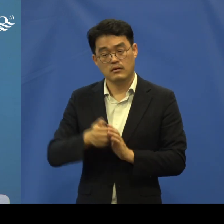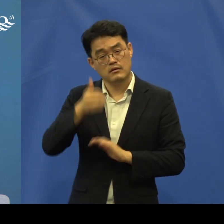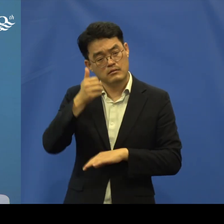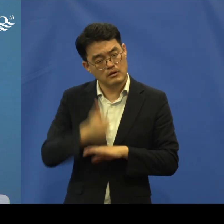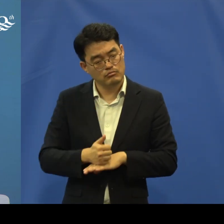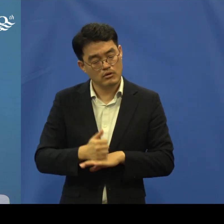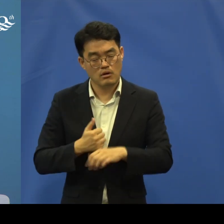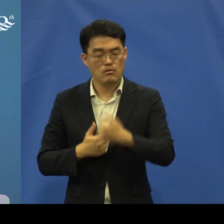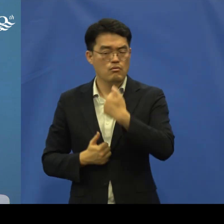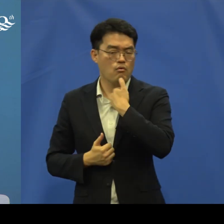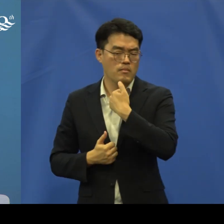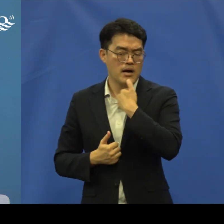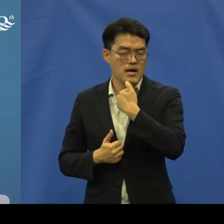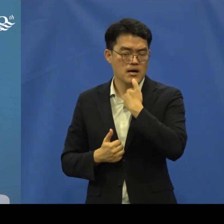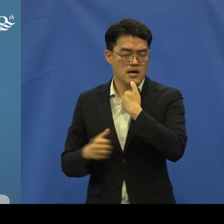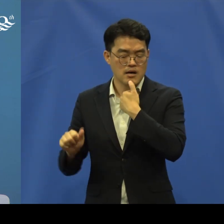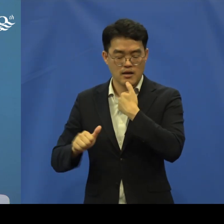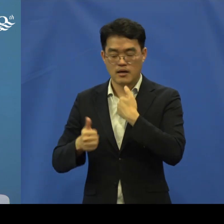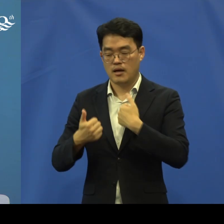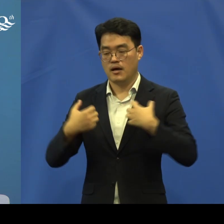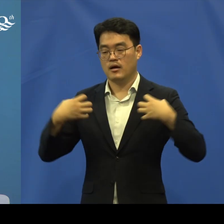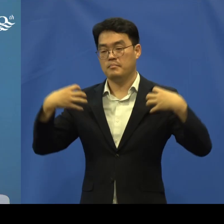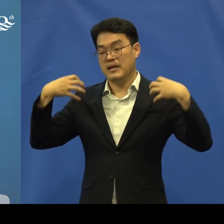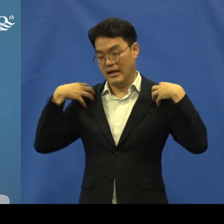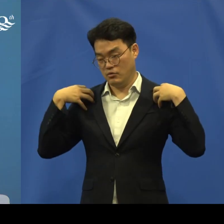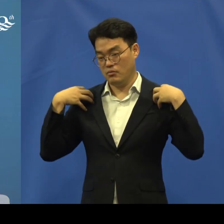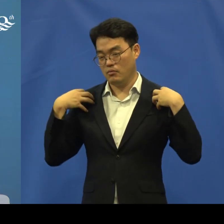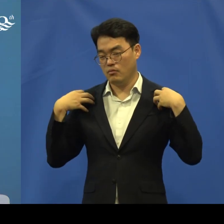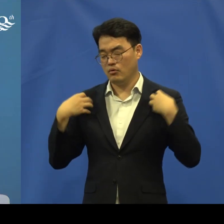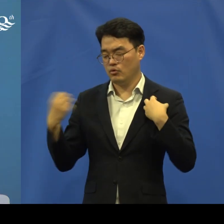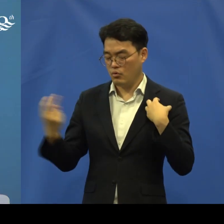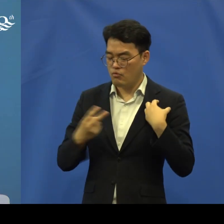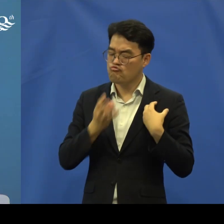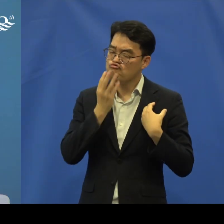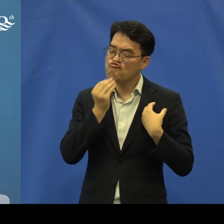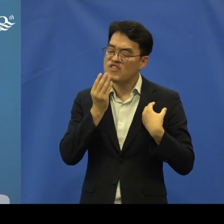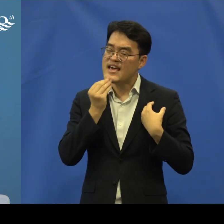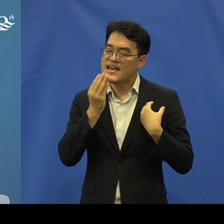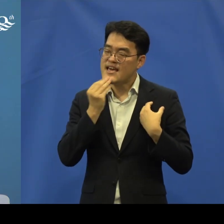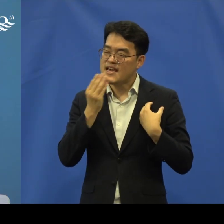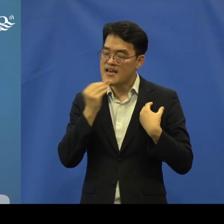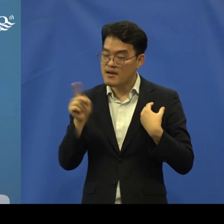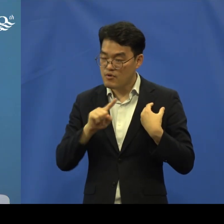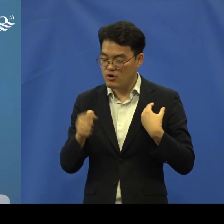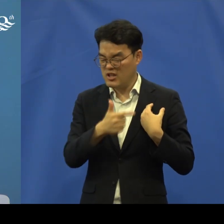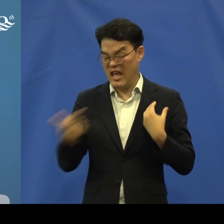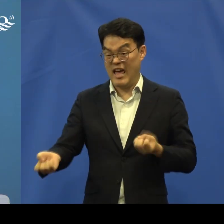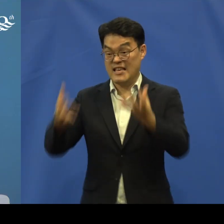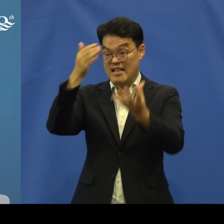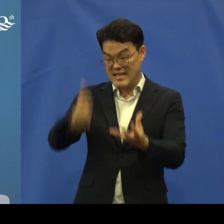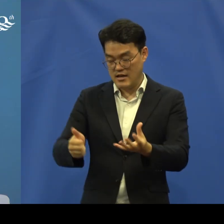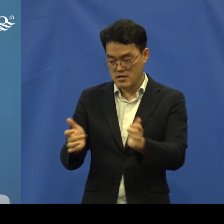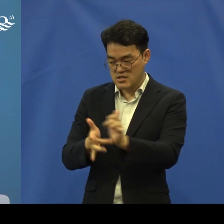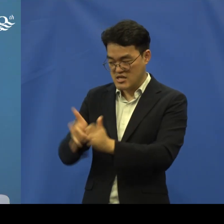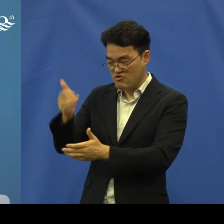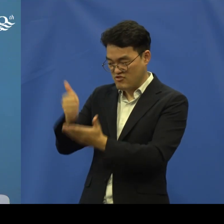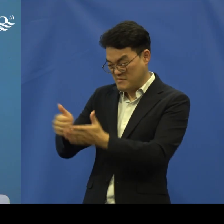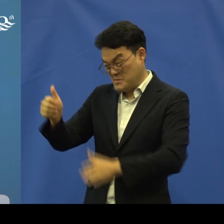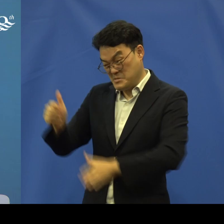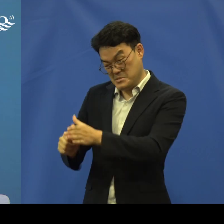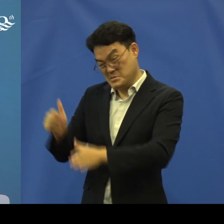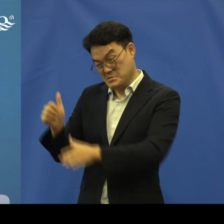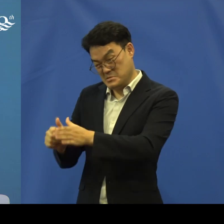그들 유대 지도자들 모두가 사실은 그 뒤에 예수님의 제자인